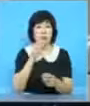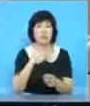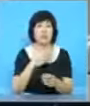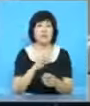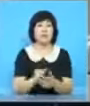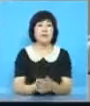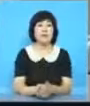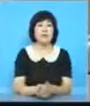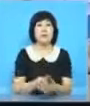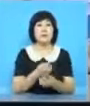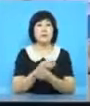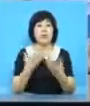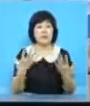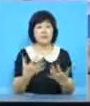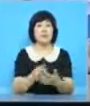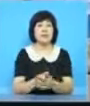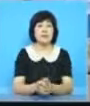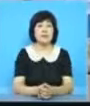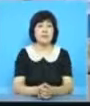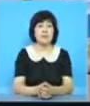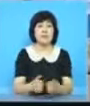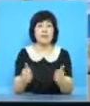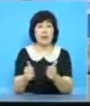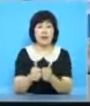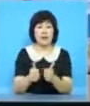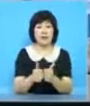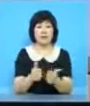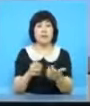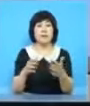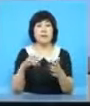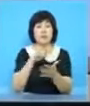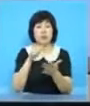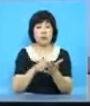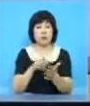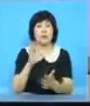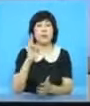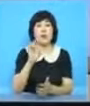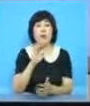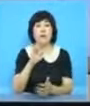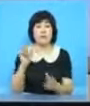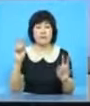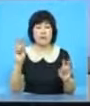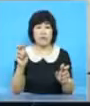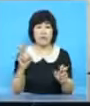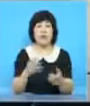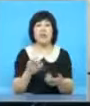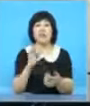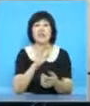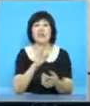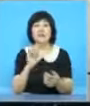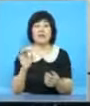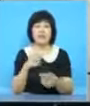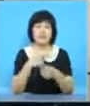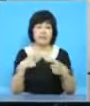жасау. Мейрамдарда жасаймыз. Қаланың іргесінде орналасқан новый ауылдық округінде инфрақұрылым жүйесі жақсы дамыған. 11 мыңнан